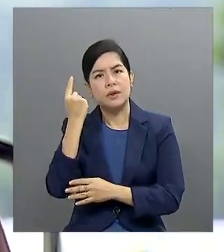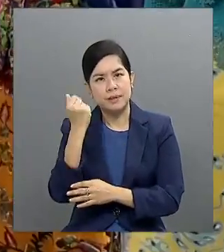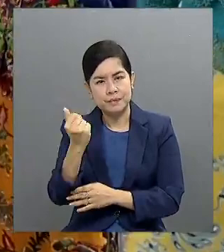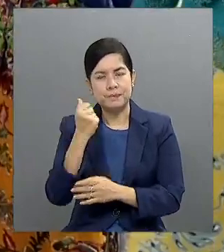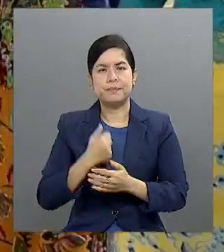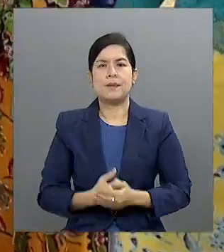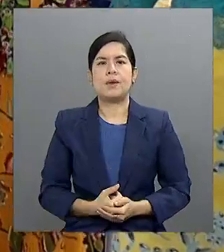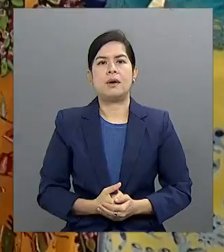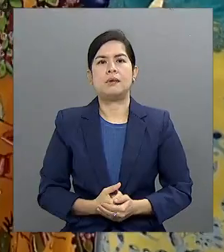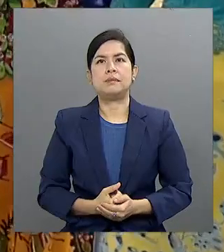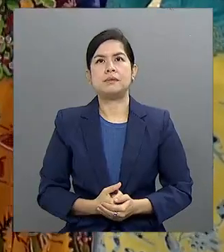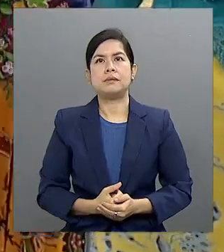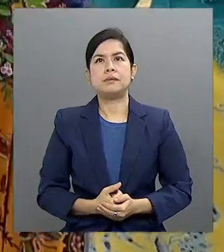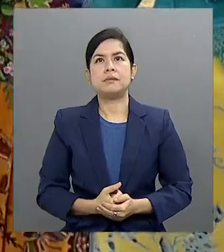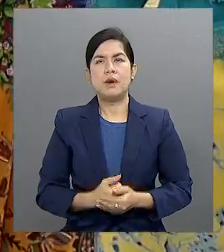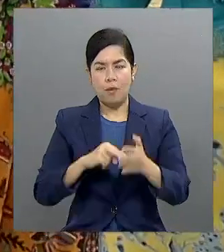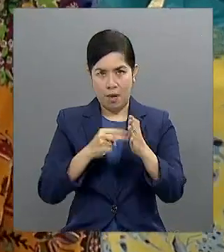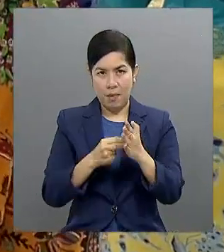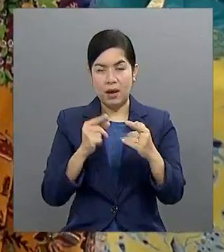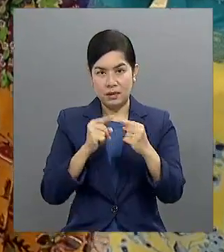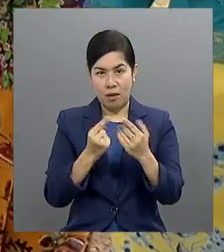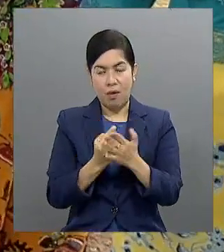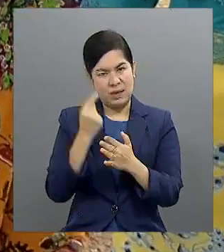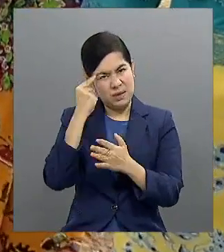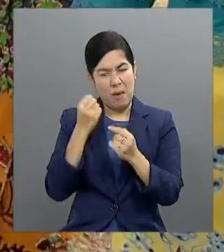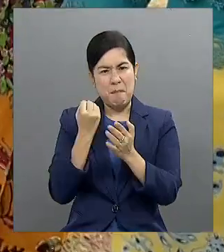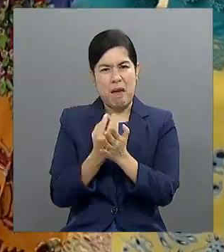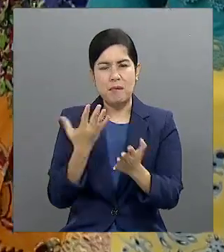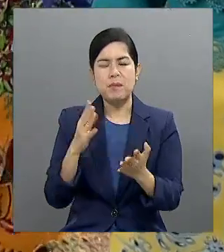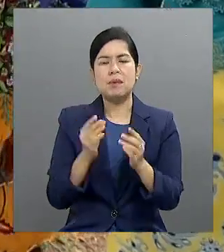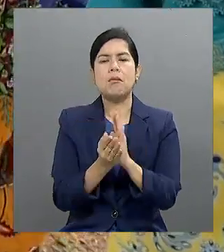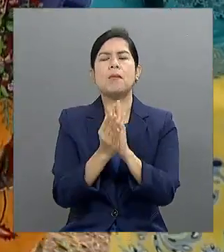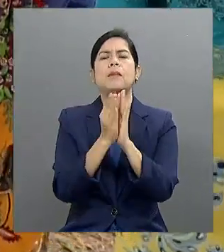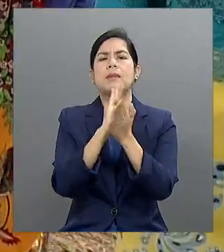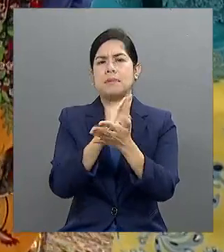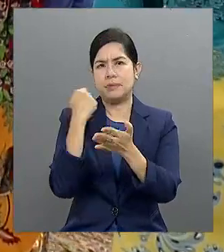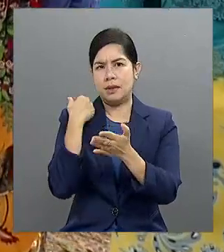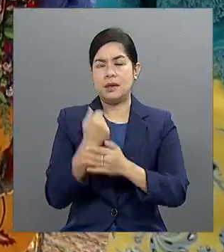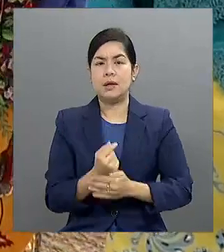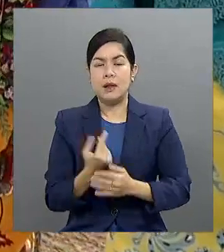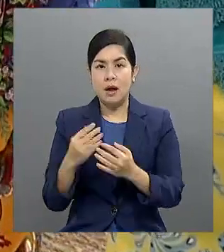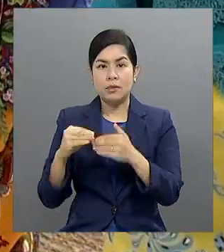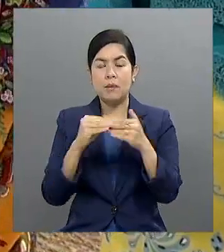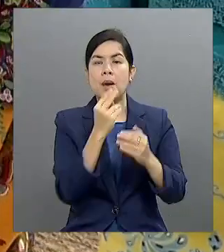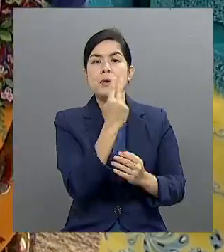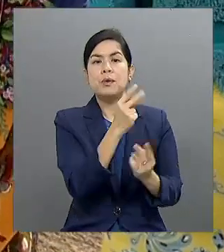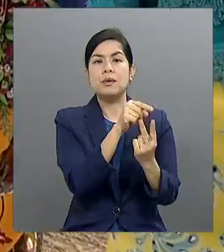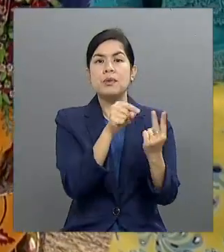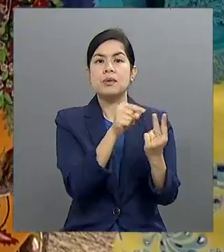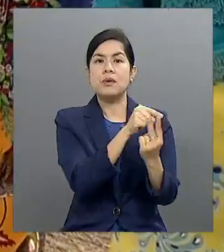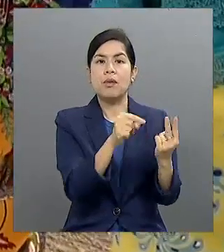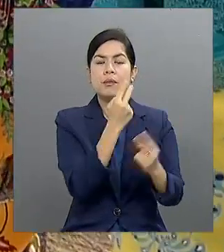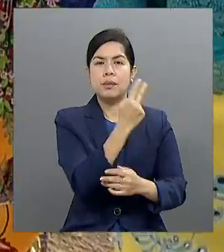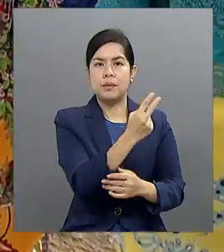ที่ยวนี้ต้องไม่ เหมือนเดิม นะคะนะคะจากนี้ไปดูพี่ต๊อบกับพี่ยุ้ยปิยะฉัตรกันหน่อยเห็นว่าอุ๊ยทางพัฒนาชุมชนจังหวัดภู